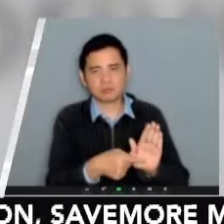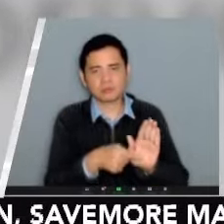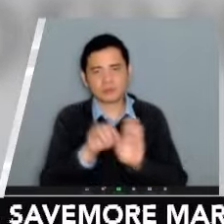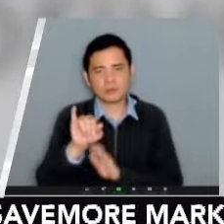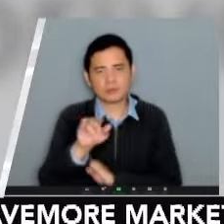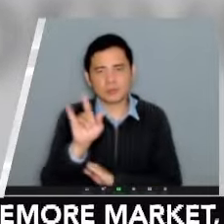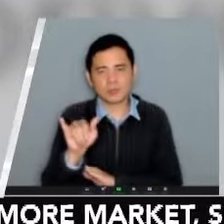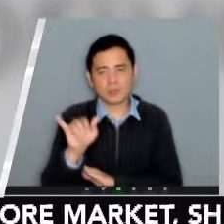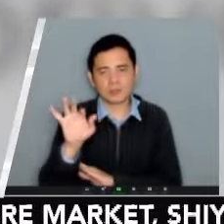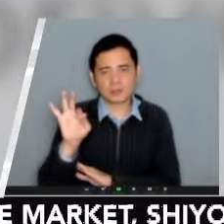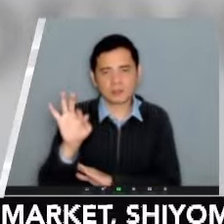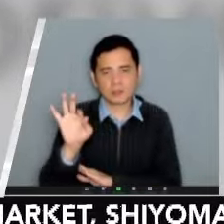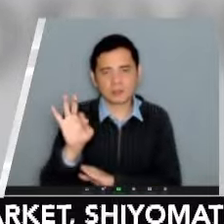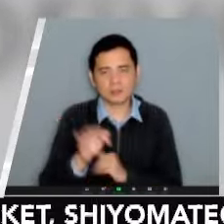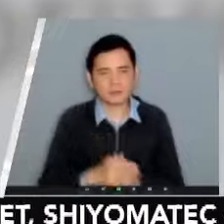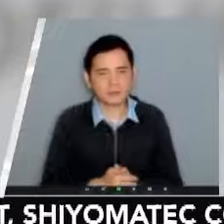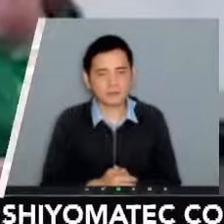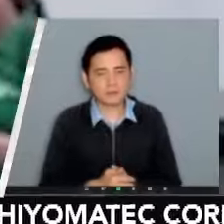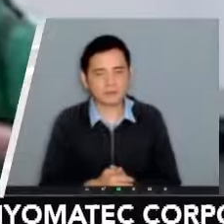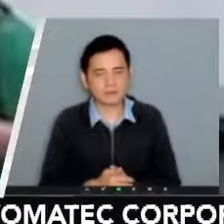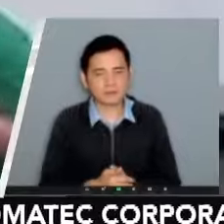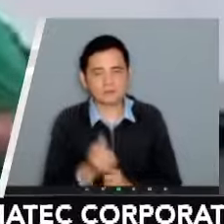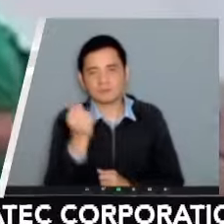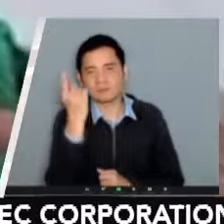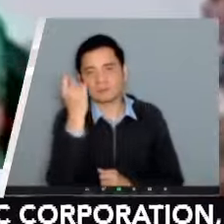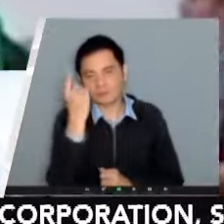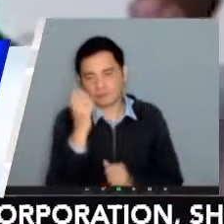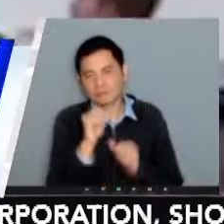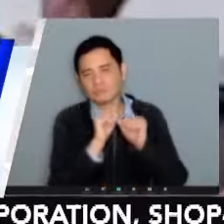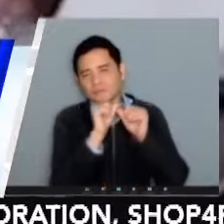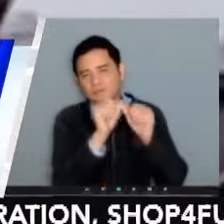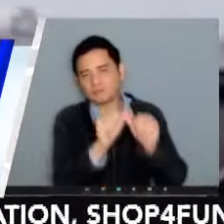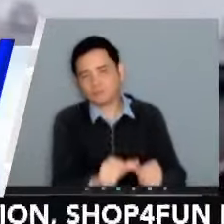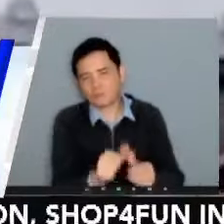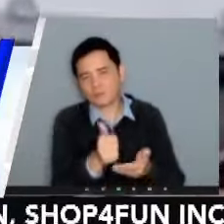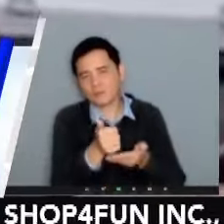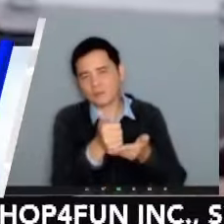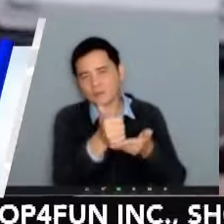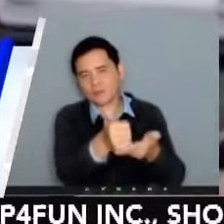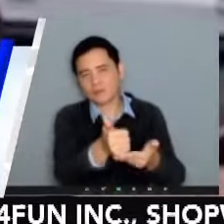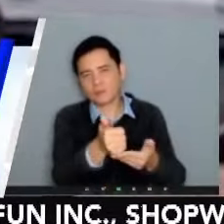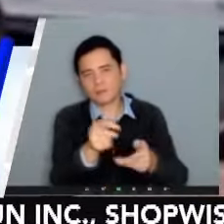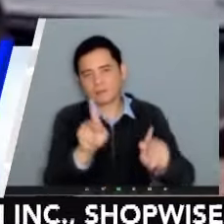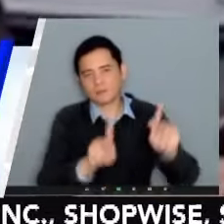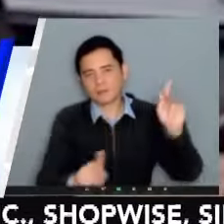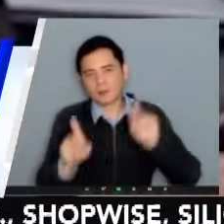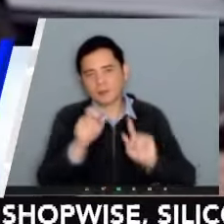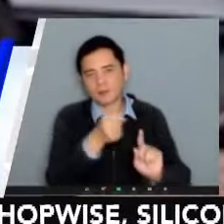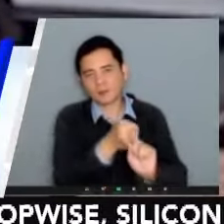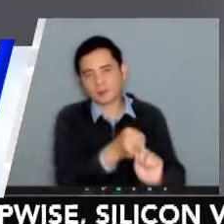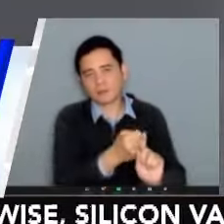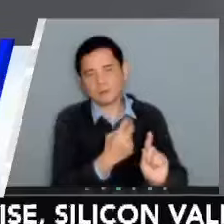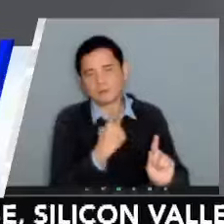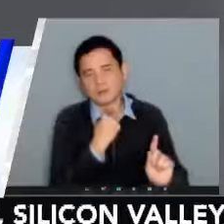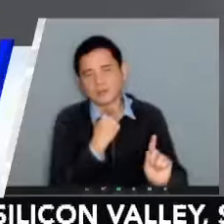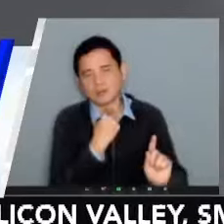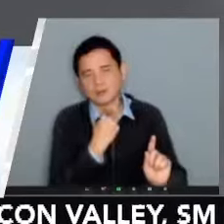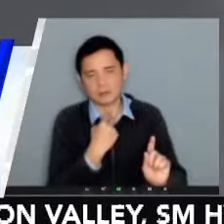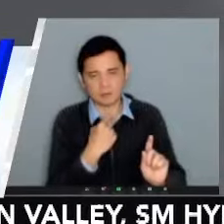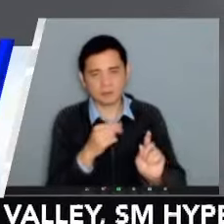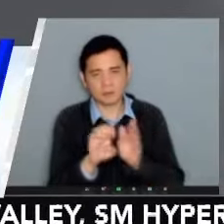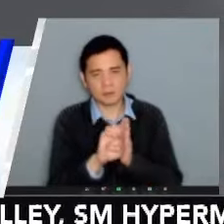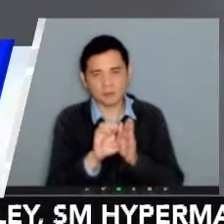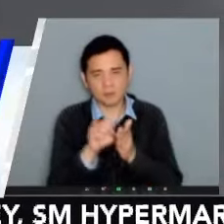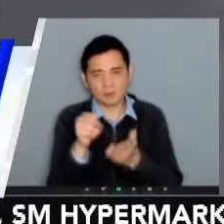nila na tuloy pa rin ang paghahatid nila ng tulong sa mga pamilyang naapektuhan ng kalamidad. Kabilang dyan ang paghahatid ng pagkain at relief bags sa